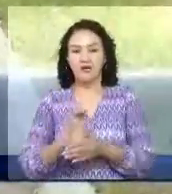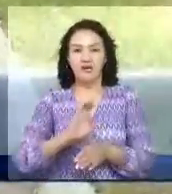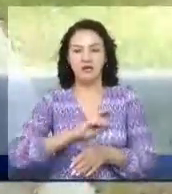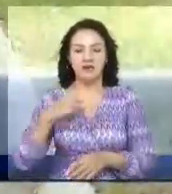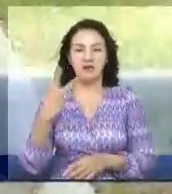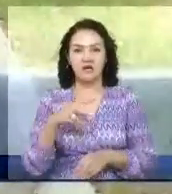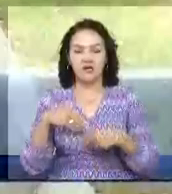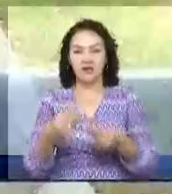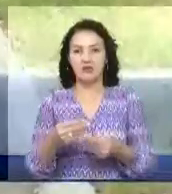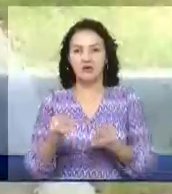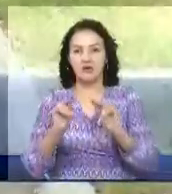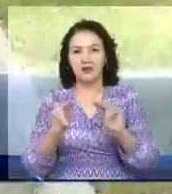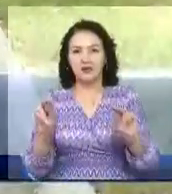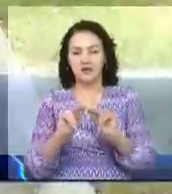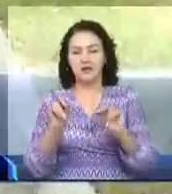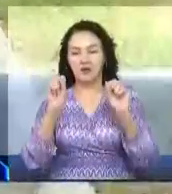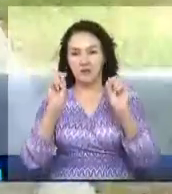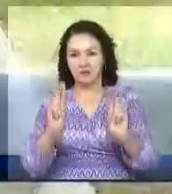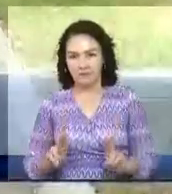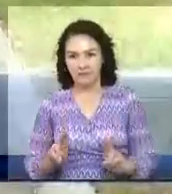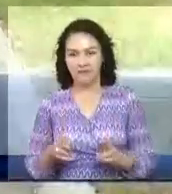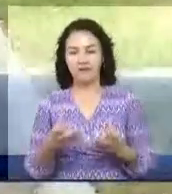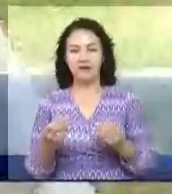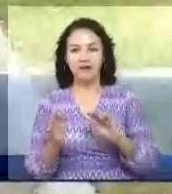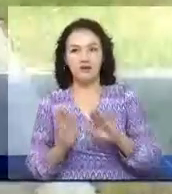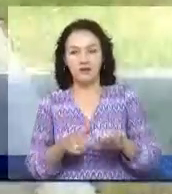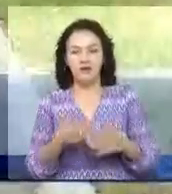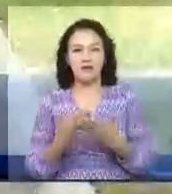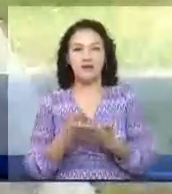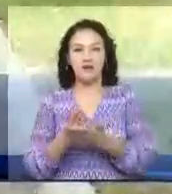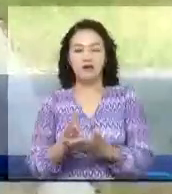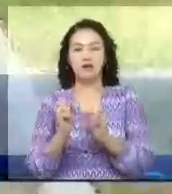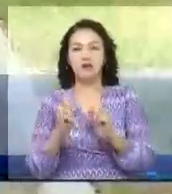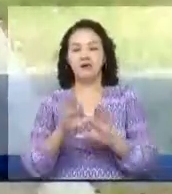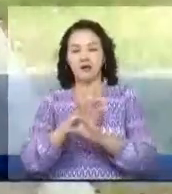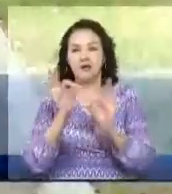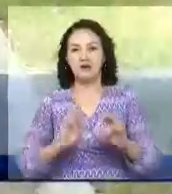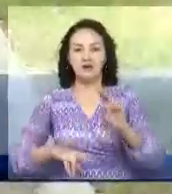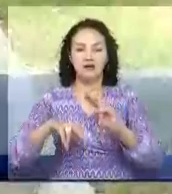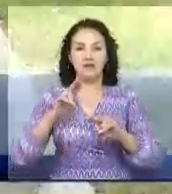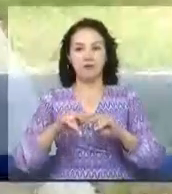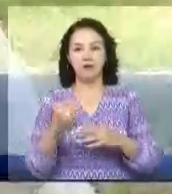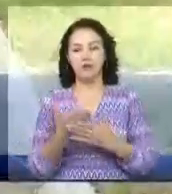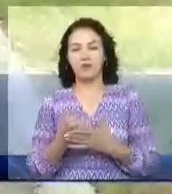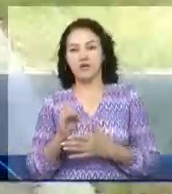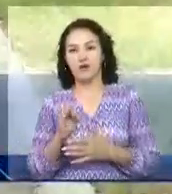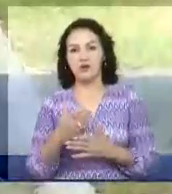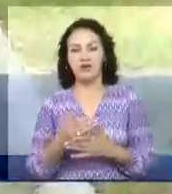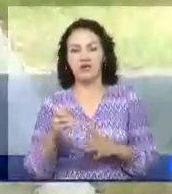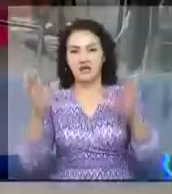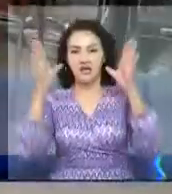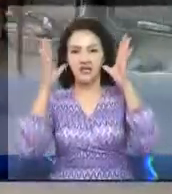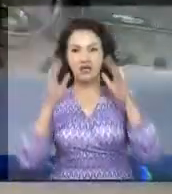22 выделяются на педагогические специальности. Остальные на такие направления, как искусство, строительство, социальная сфера и